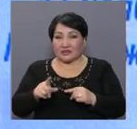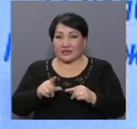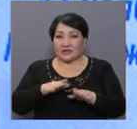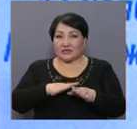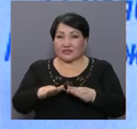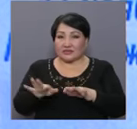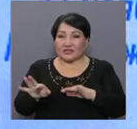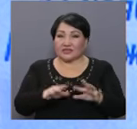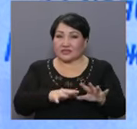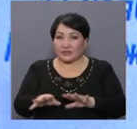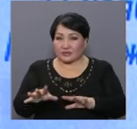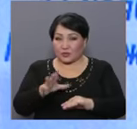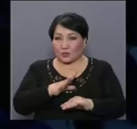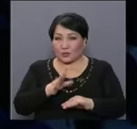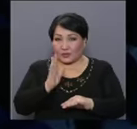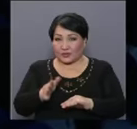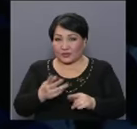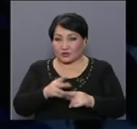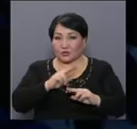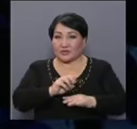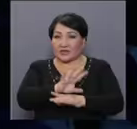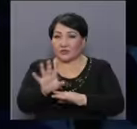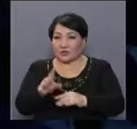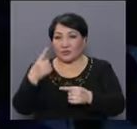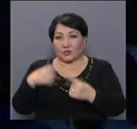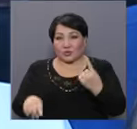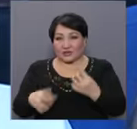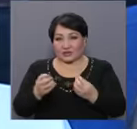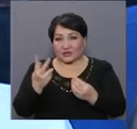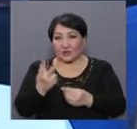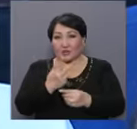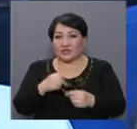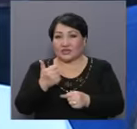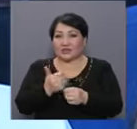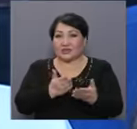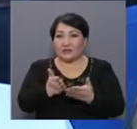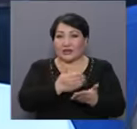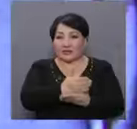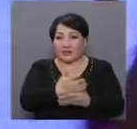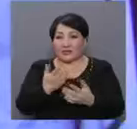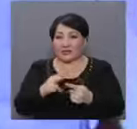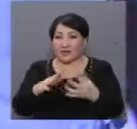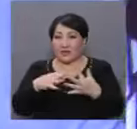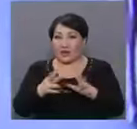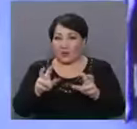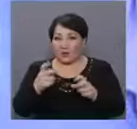болмақ. Жұмыспен қамтудан бөлек тағы үш негізгі бағыт бар. Олар ауыл және басқа